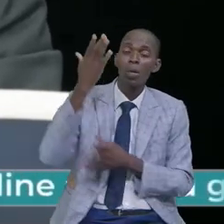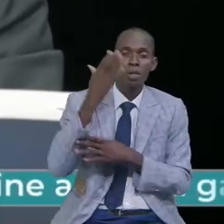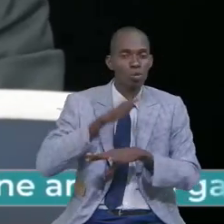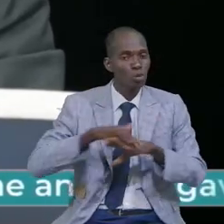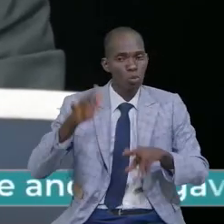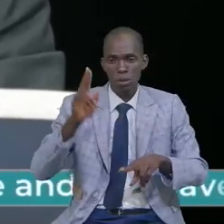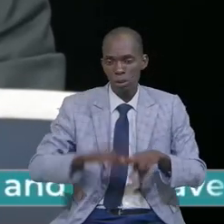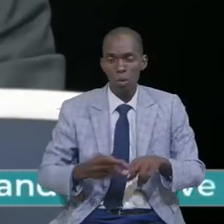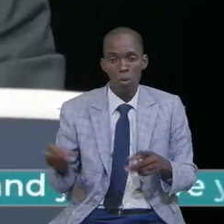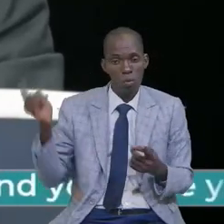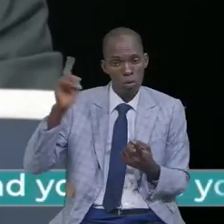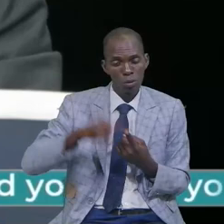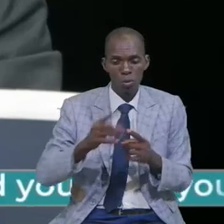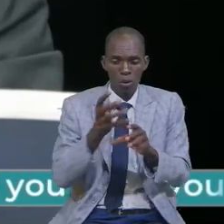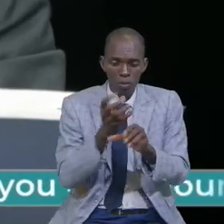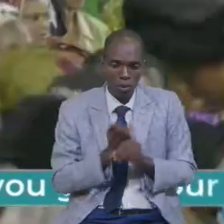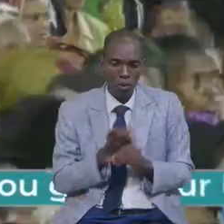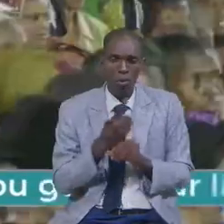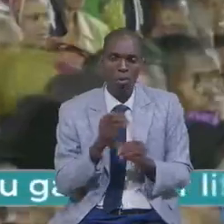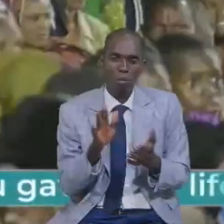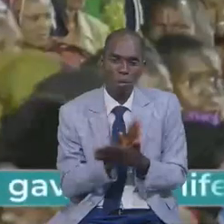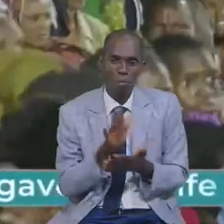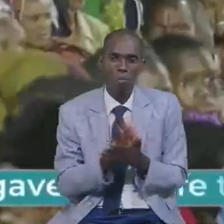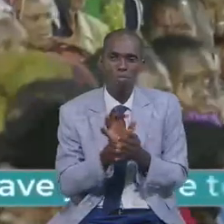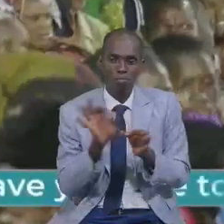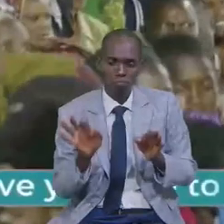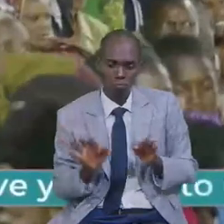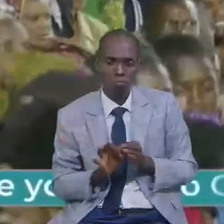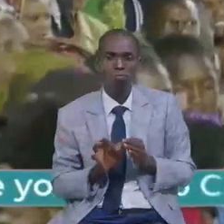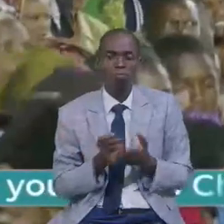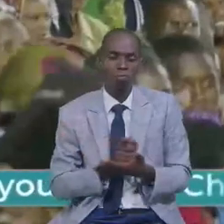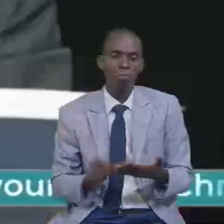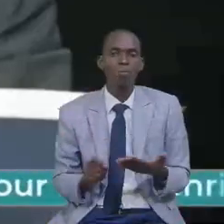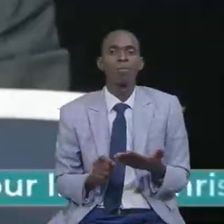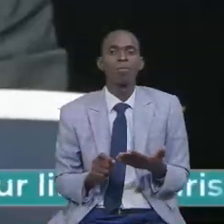Et ceux qui ne savent pas écrire, chers conseillers surveillants, aidez-les.